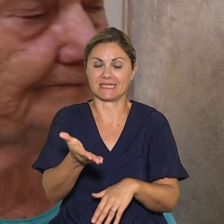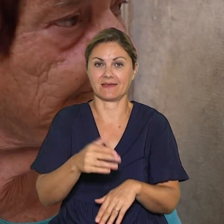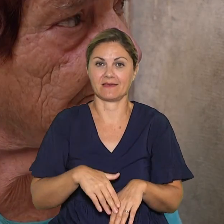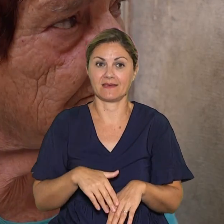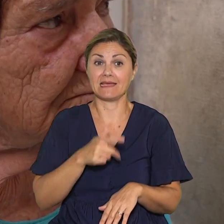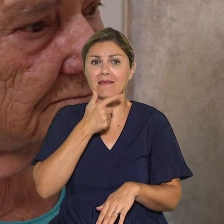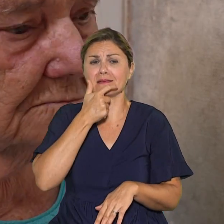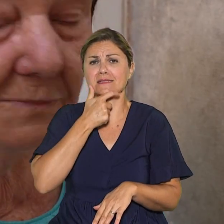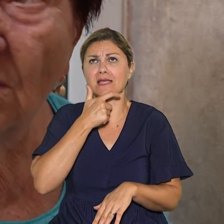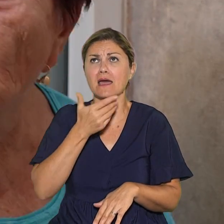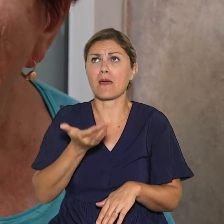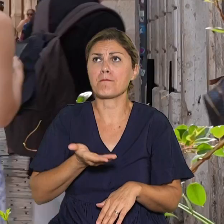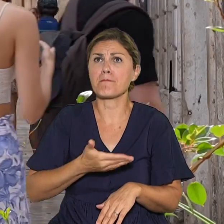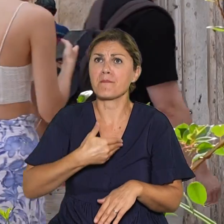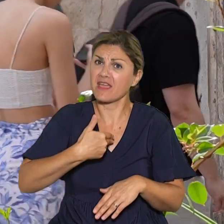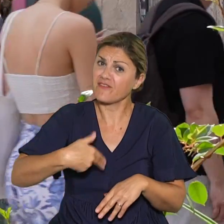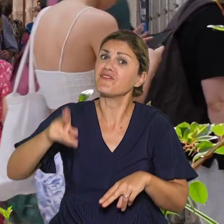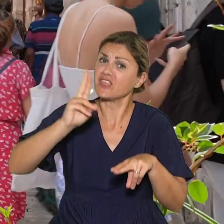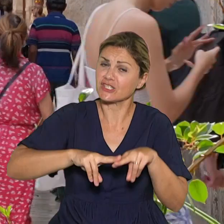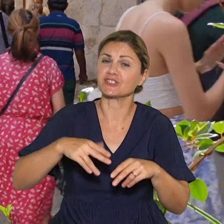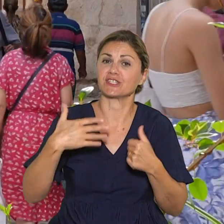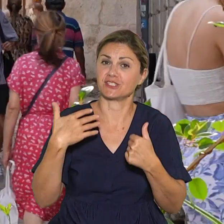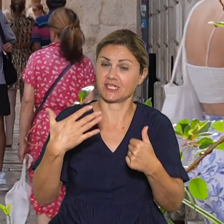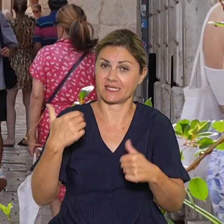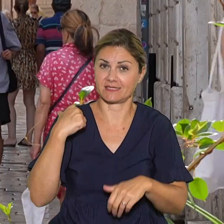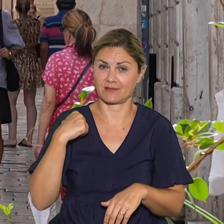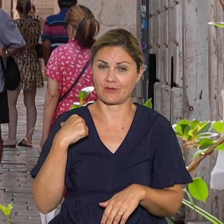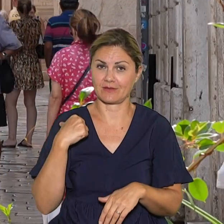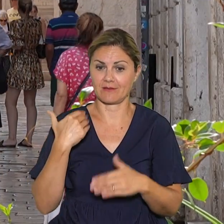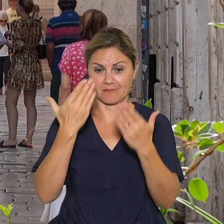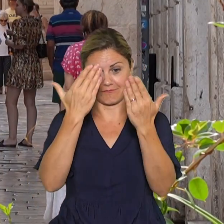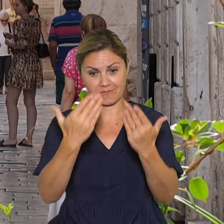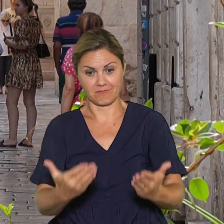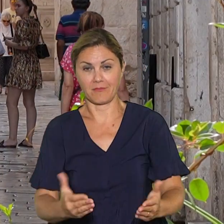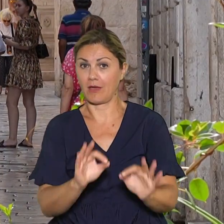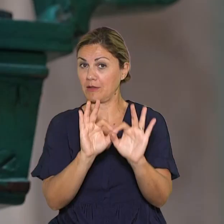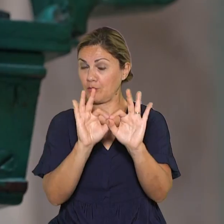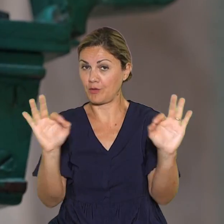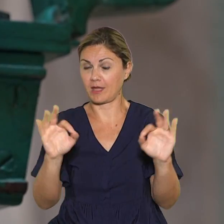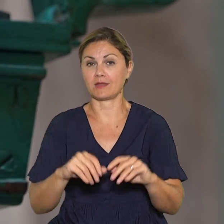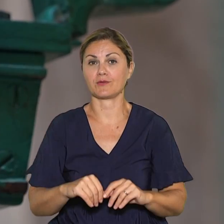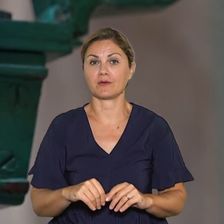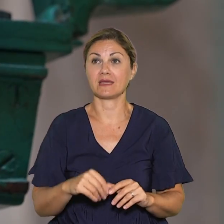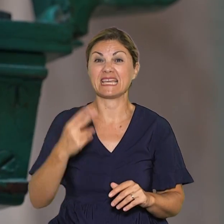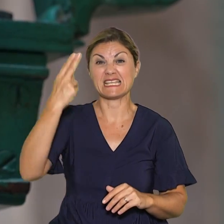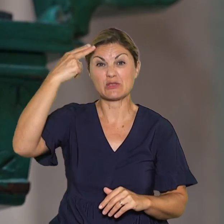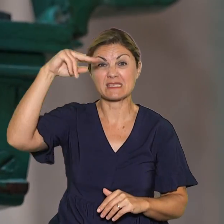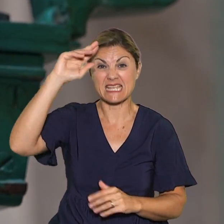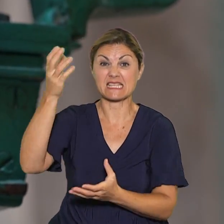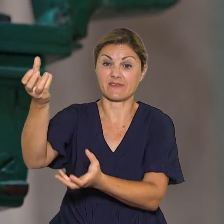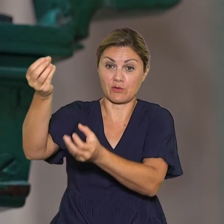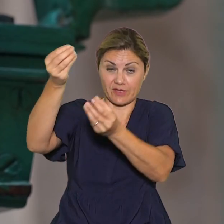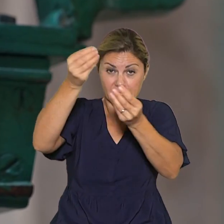stara preko 60 godina, a ona izvanka je ona dovezena,